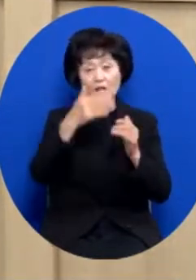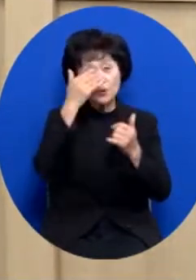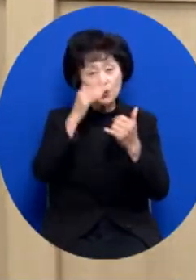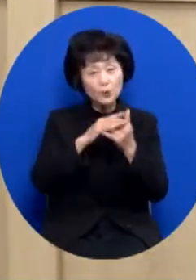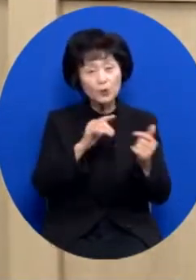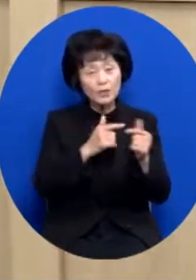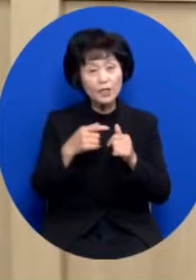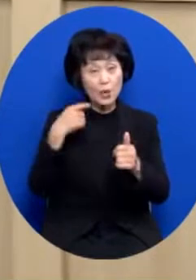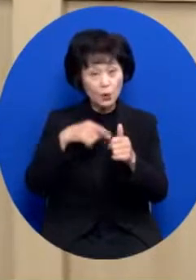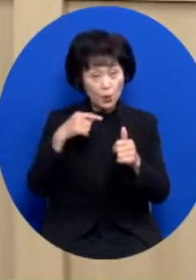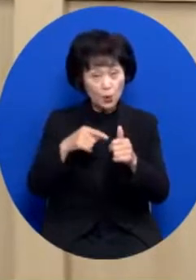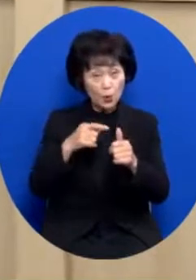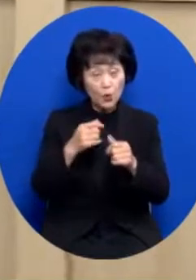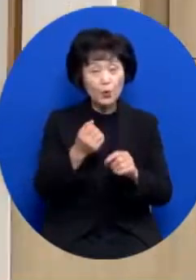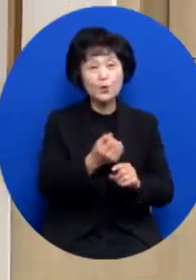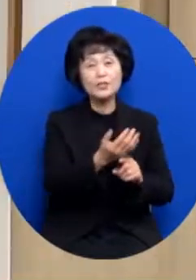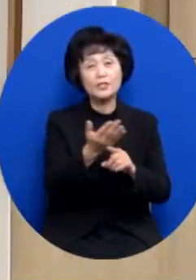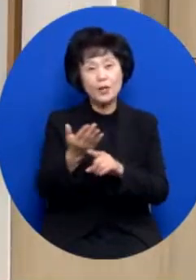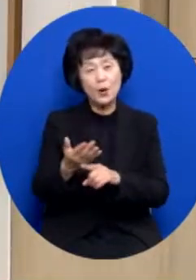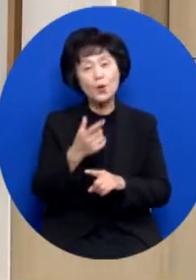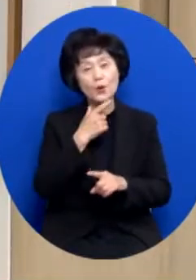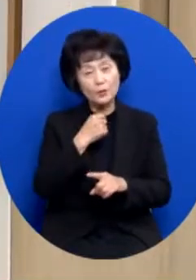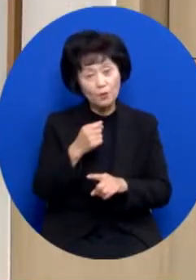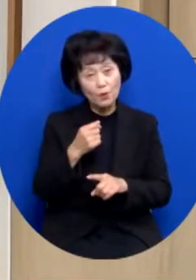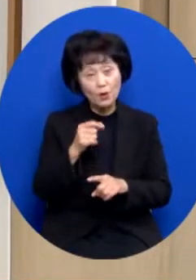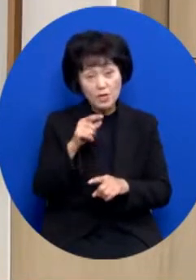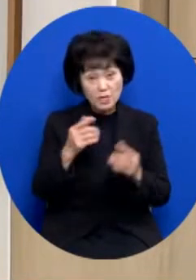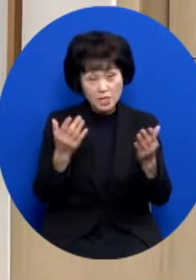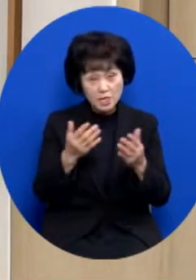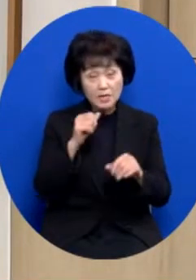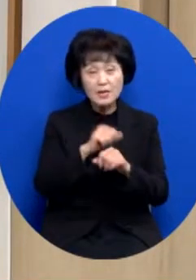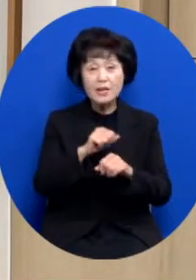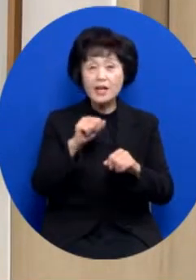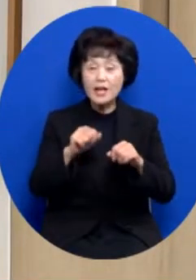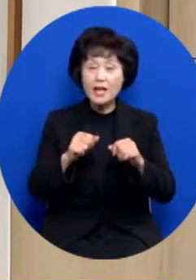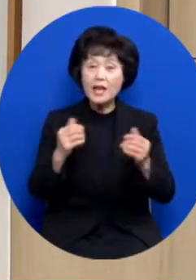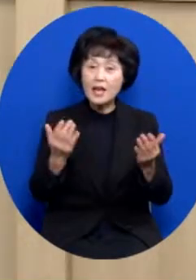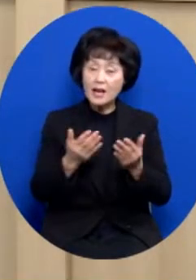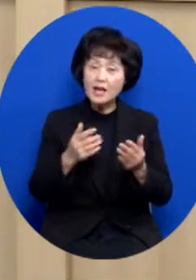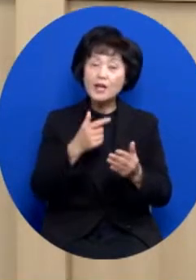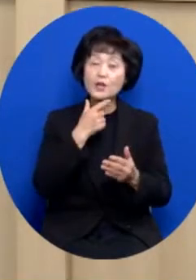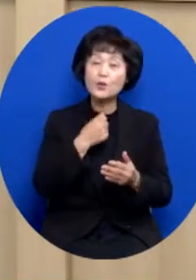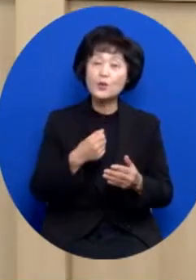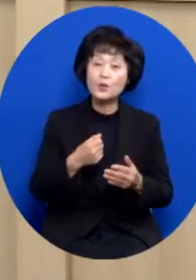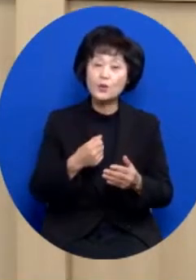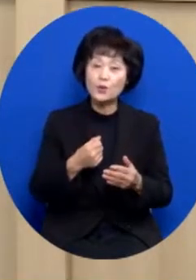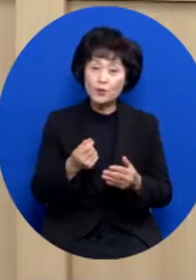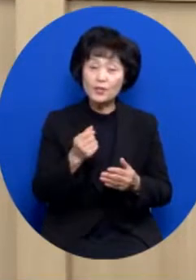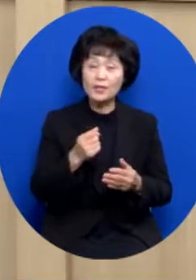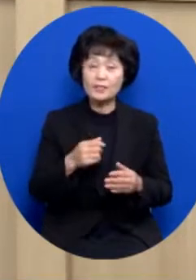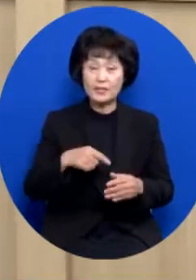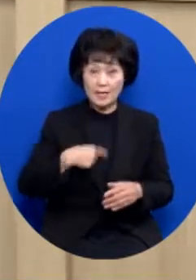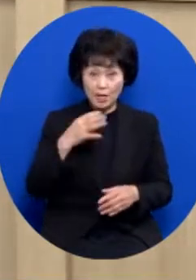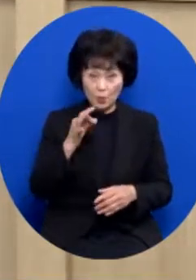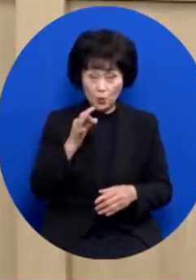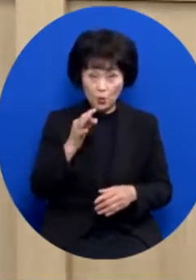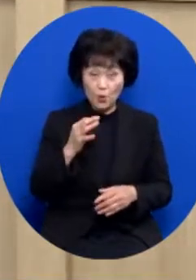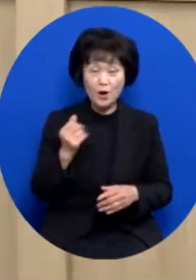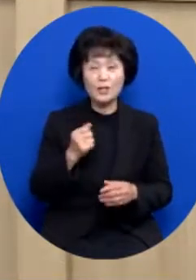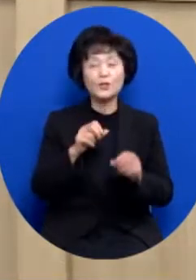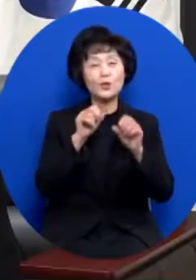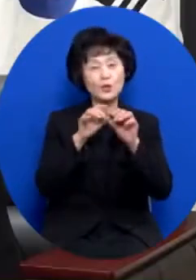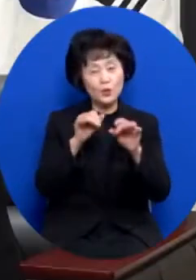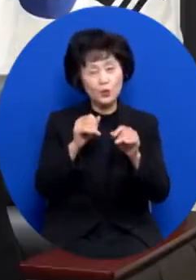기회를 제공하는 사람 되고 싶었고요이를 수행하기 위해서 자비량의 자비량의 방식을 취했습니다 그래서 저는